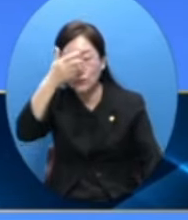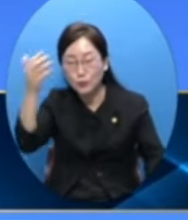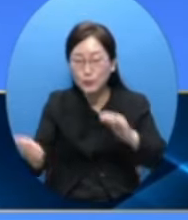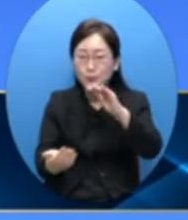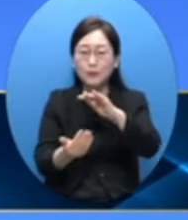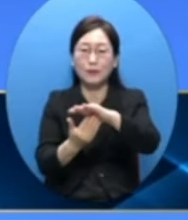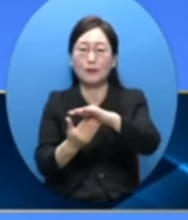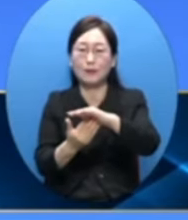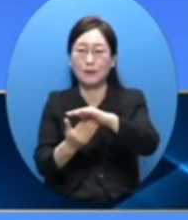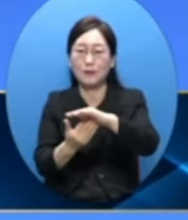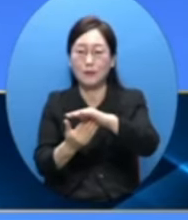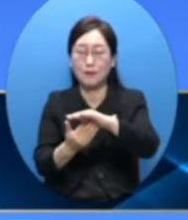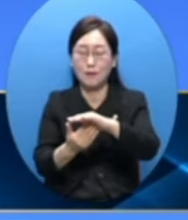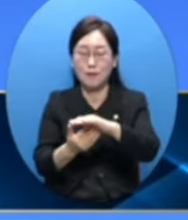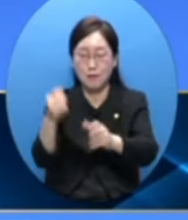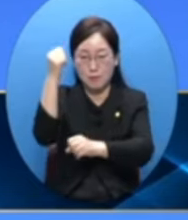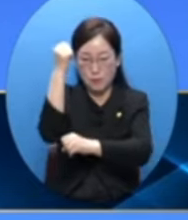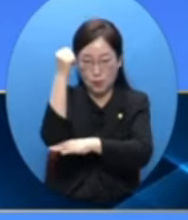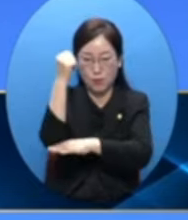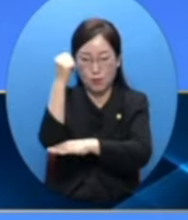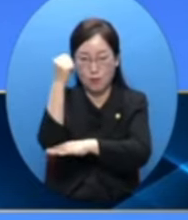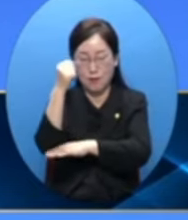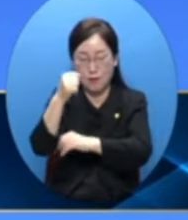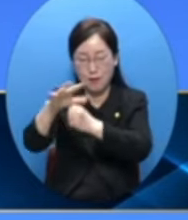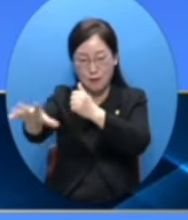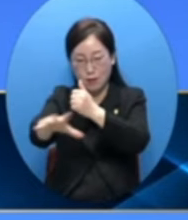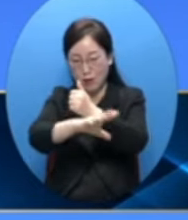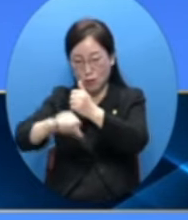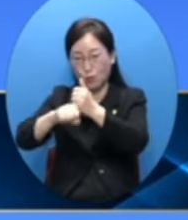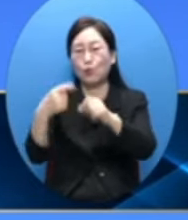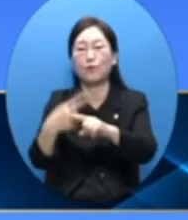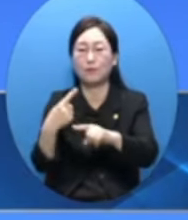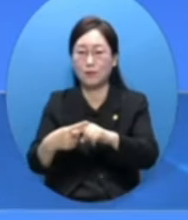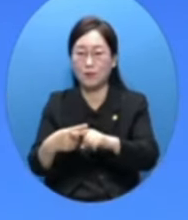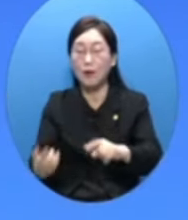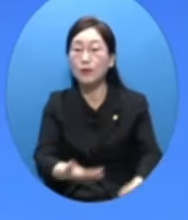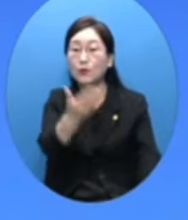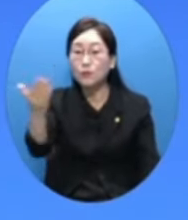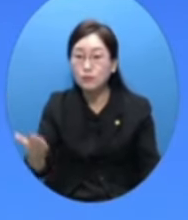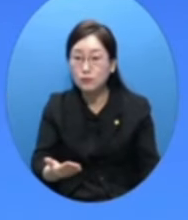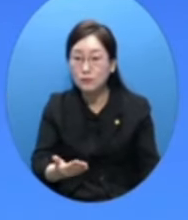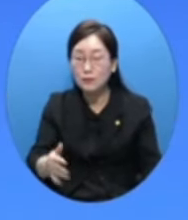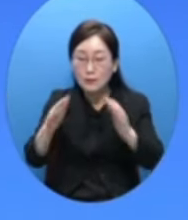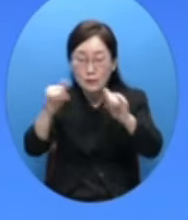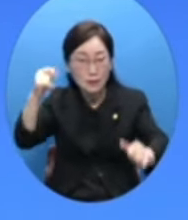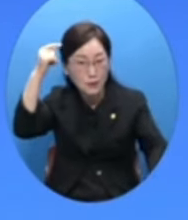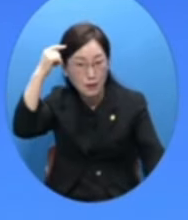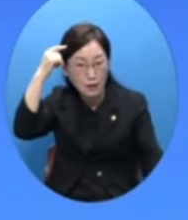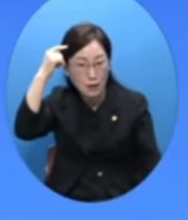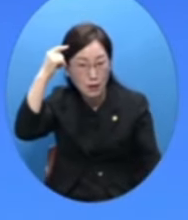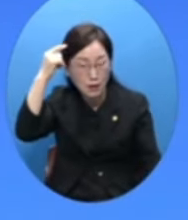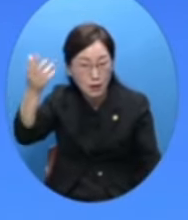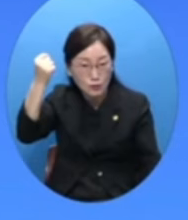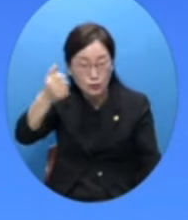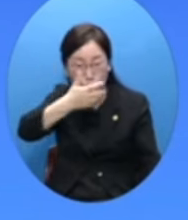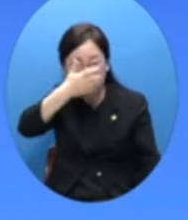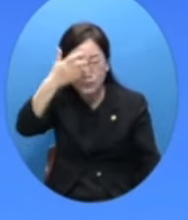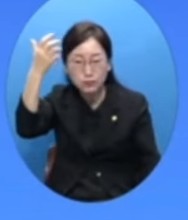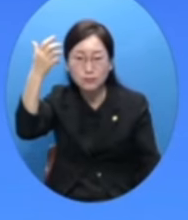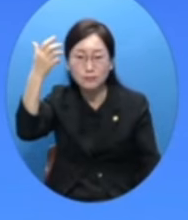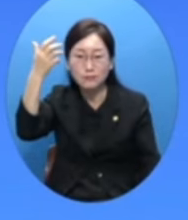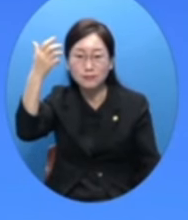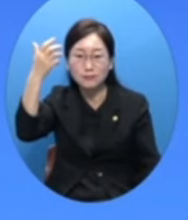꿈의 토대요, 꿈의 자료인 것입니다. 여러분 인간의 생각으로 꿈을 꾸면 그 꿈은